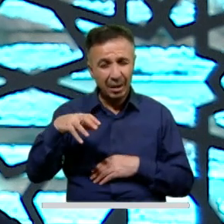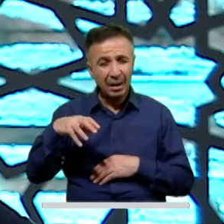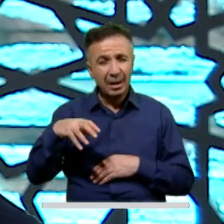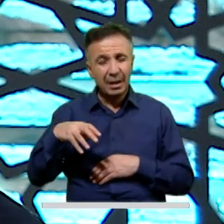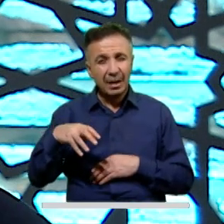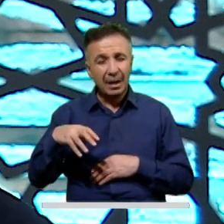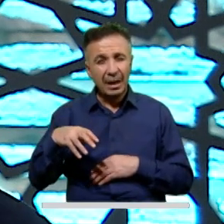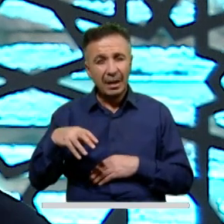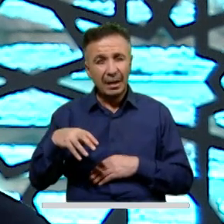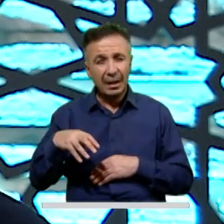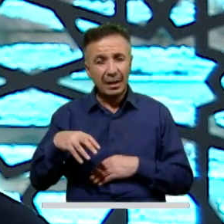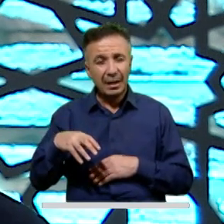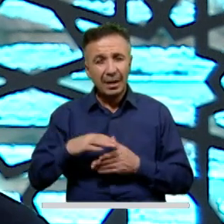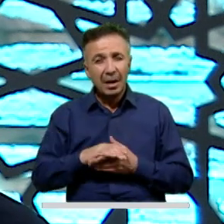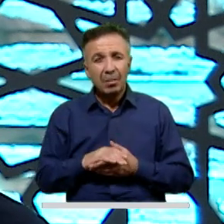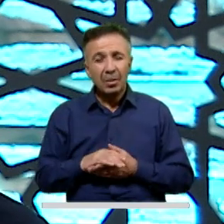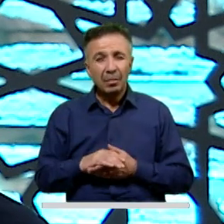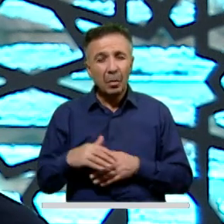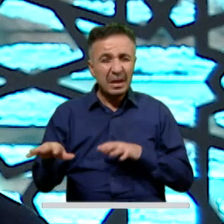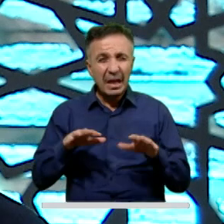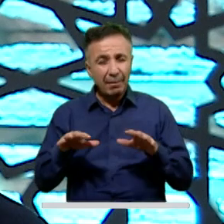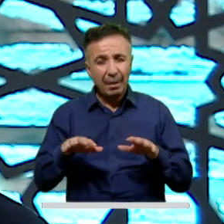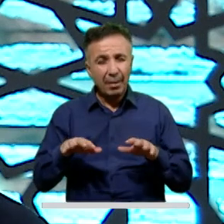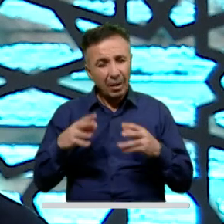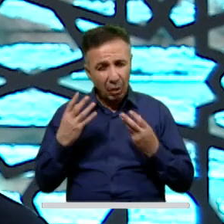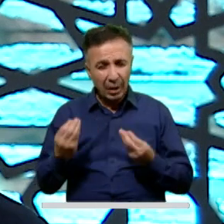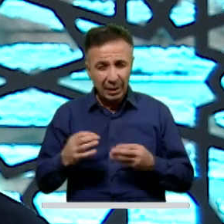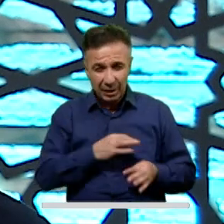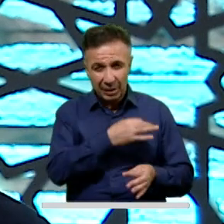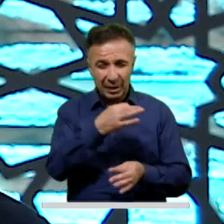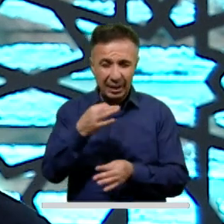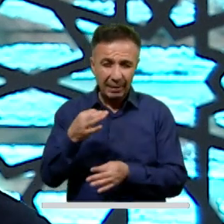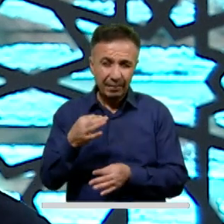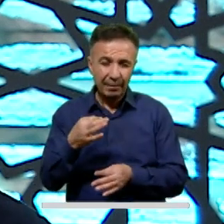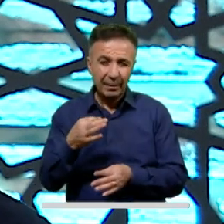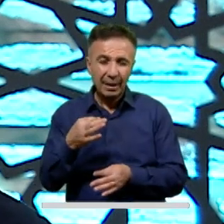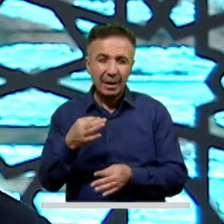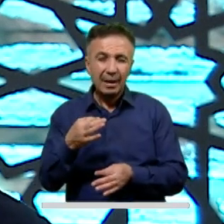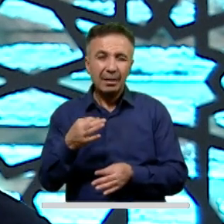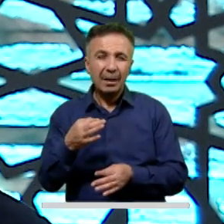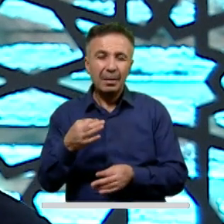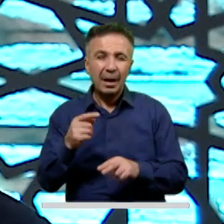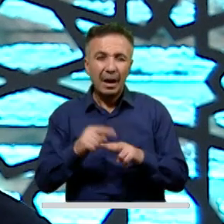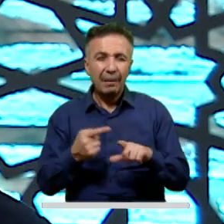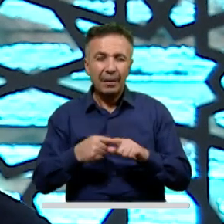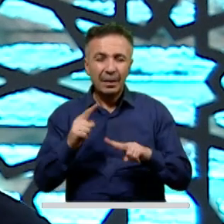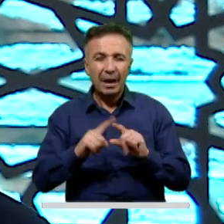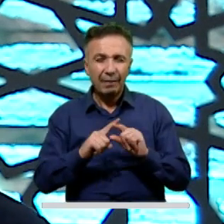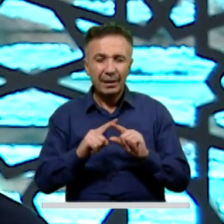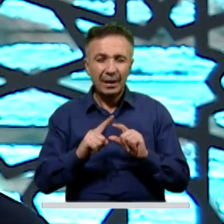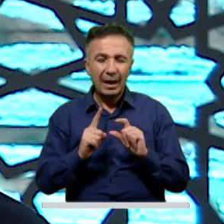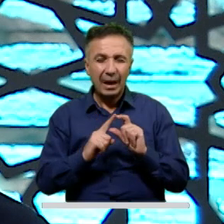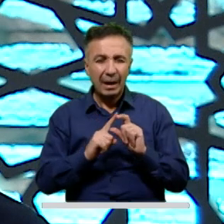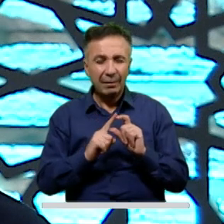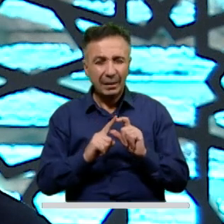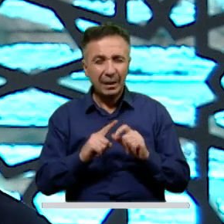sonra büyük hizmetlerini ve faydasını gördüğümüz AFAD kurumumuza bir miktar bağış yapmaya başlamış. Artık bunu mutat